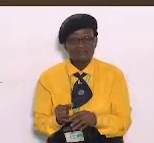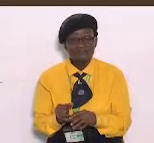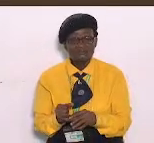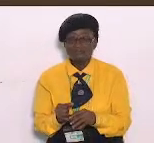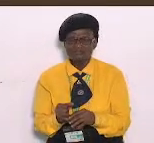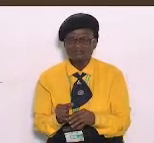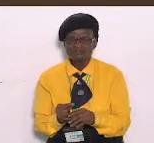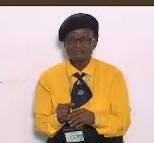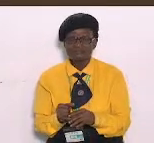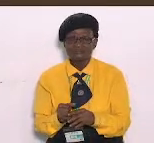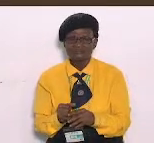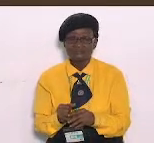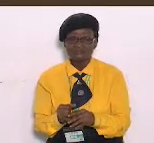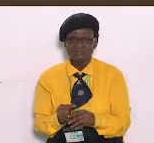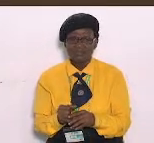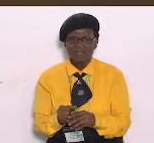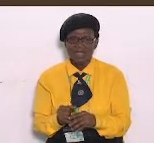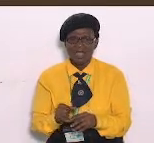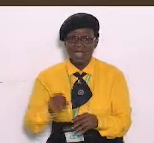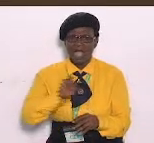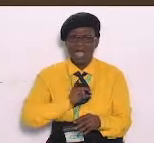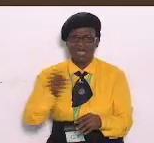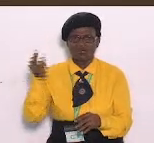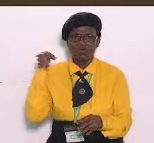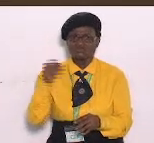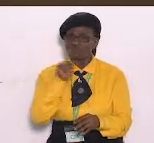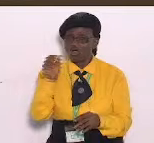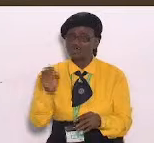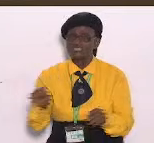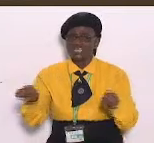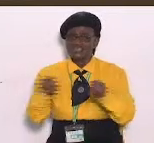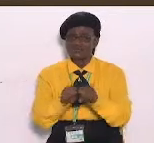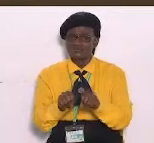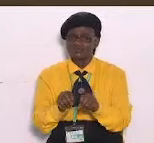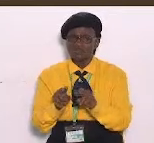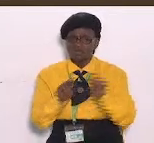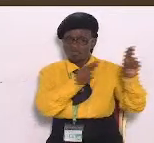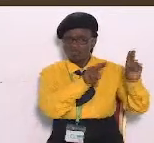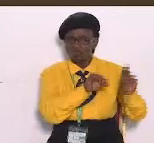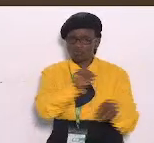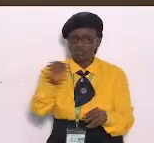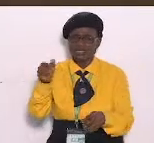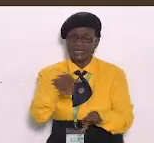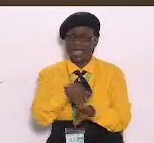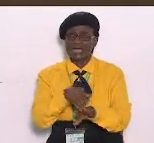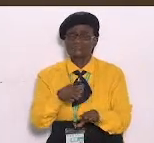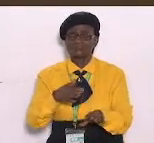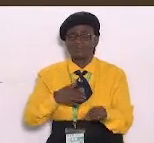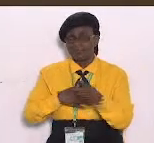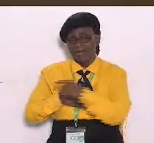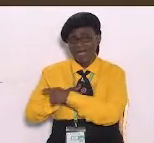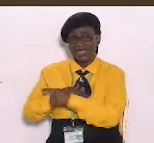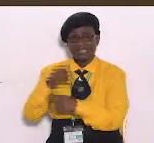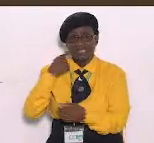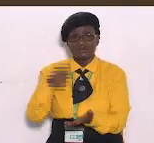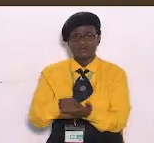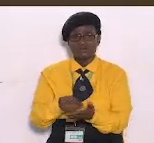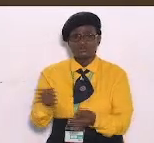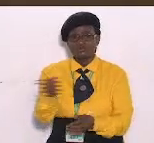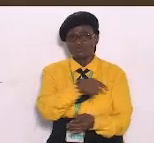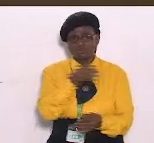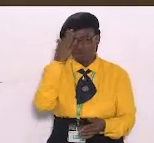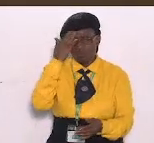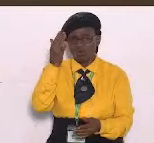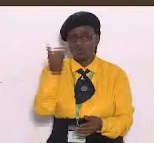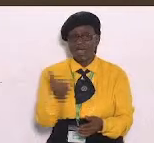vous devez observer que je ne regarde même pas mon Brillon là-bas vous